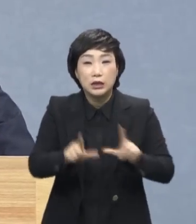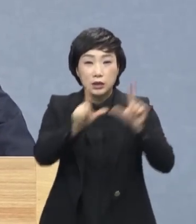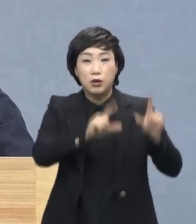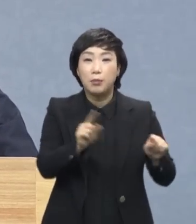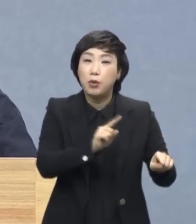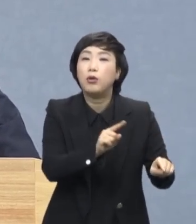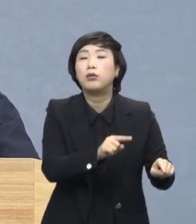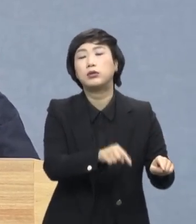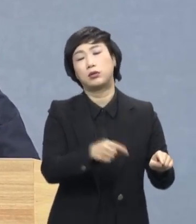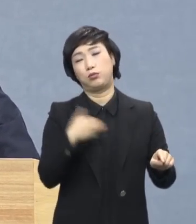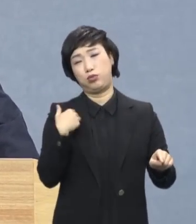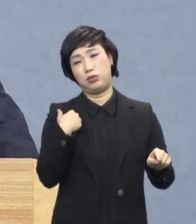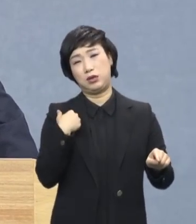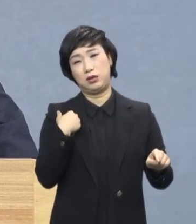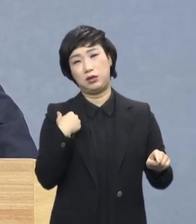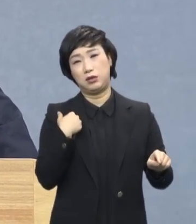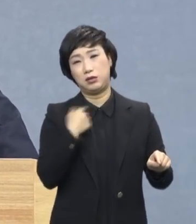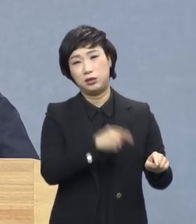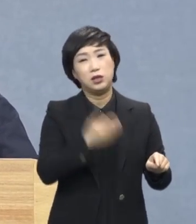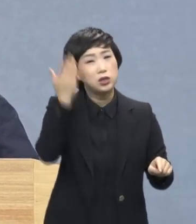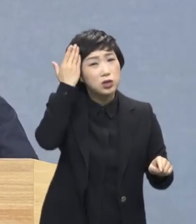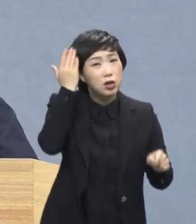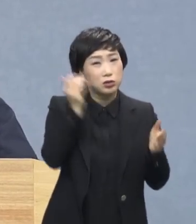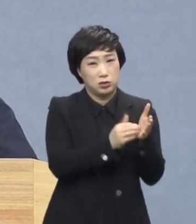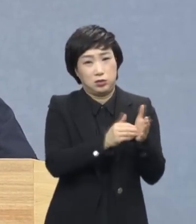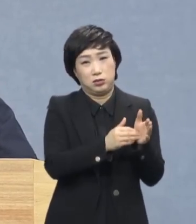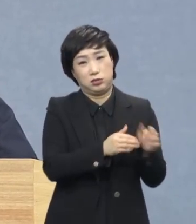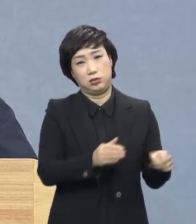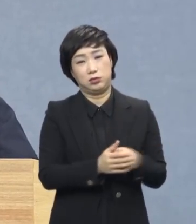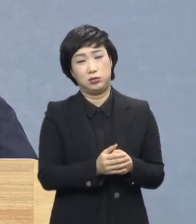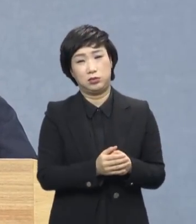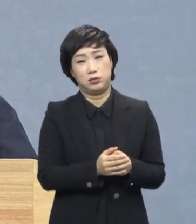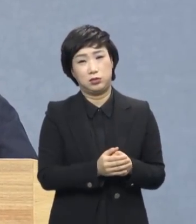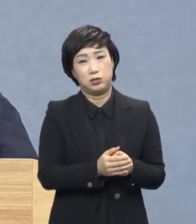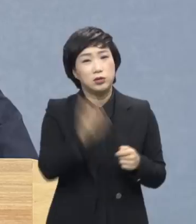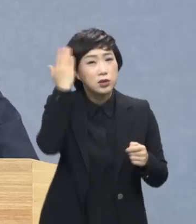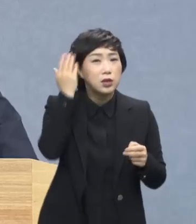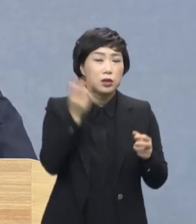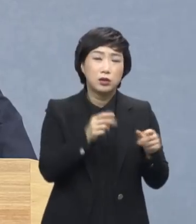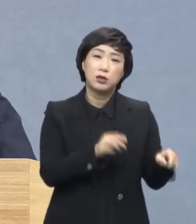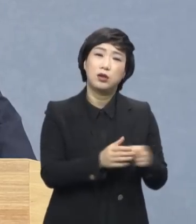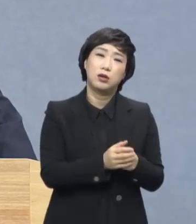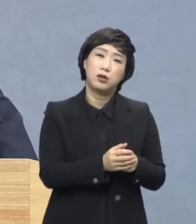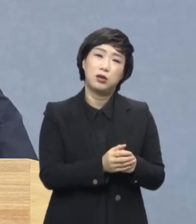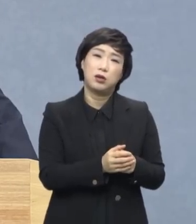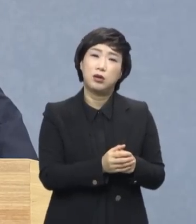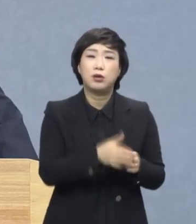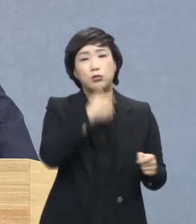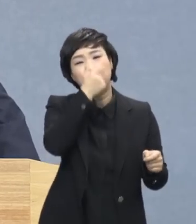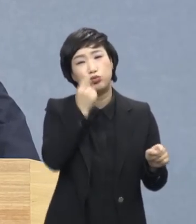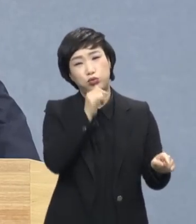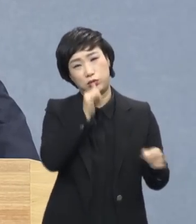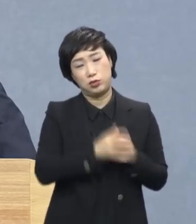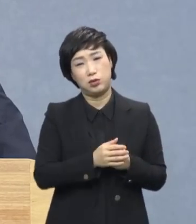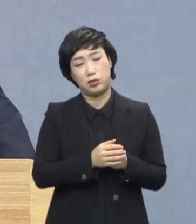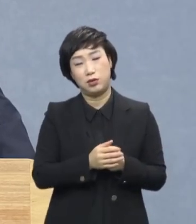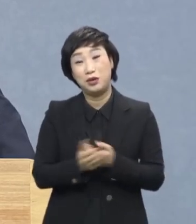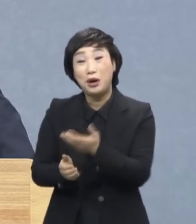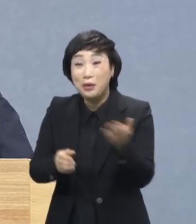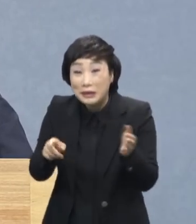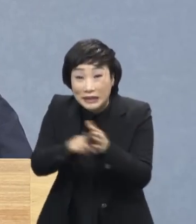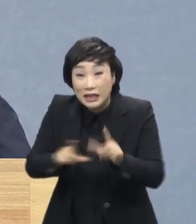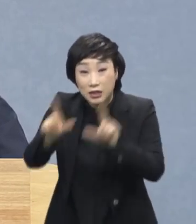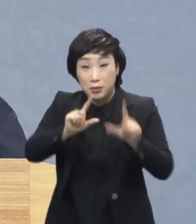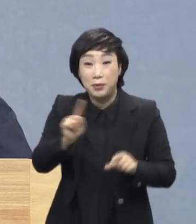신앙생활이 무엇인가 모르는 지성에서 고장난 사람이에요. 지성에서 고장난 사람. 신앙생활은